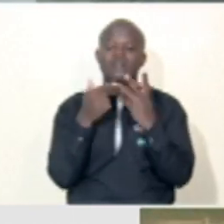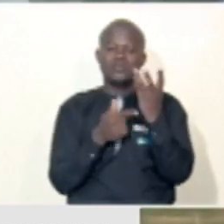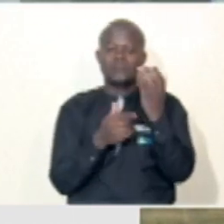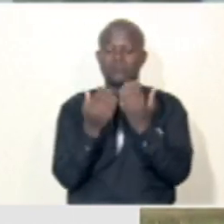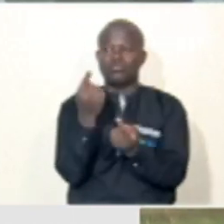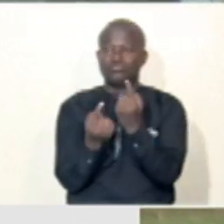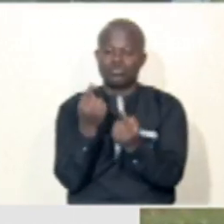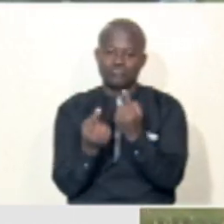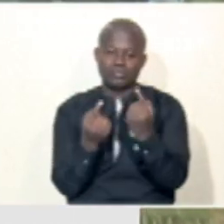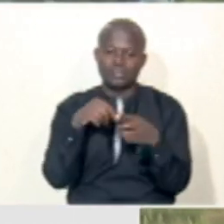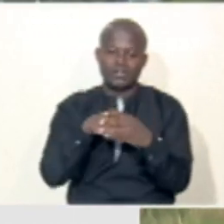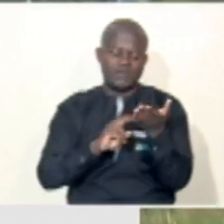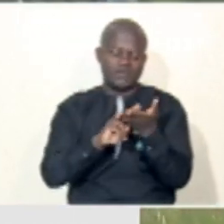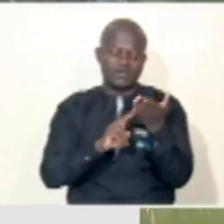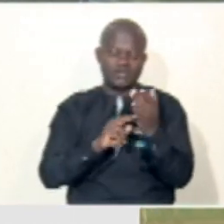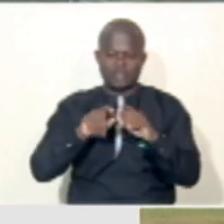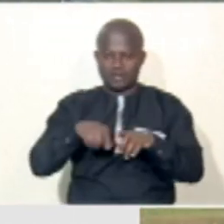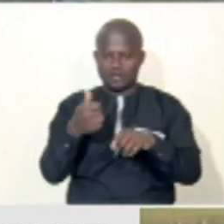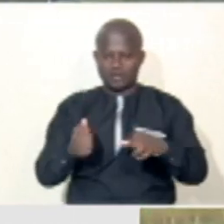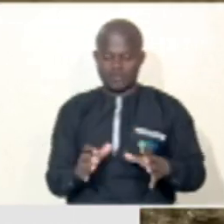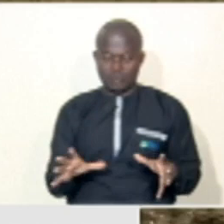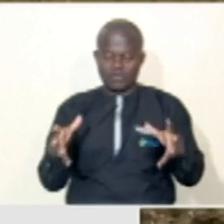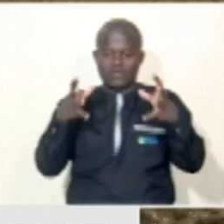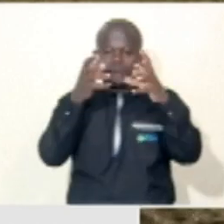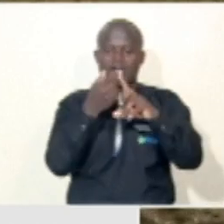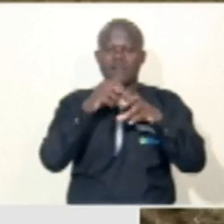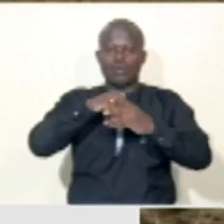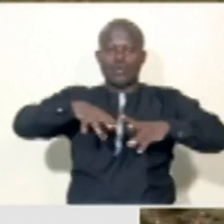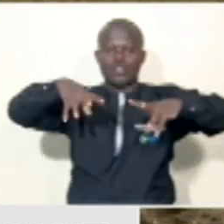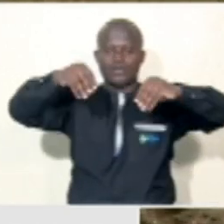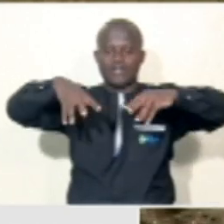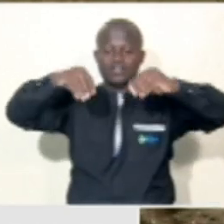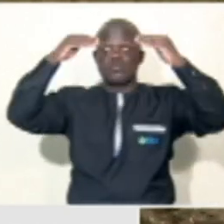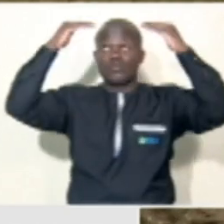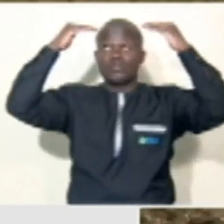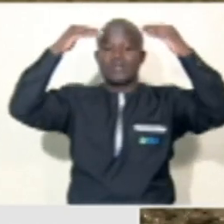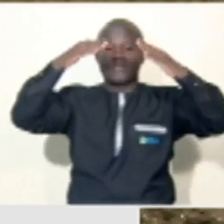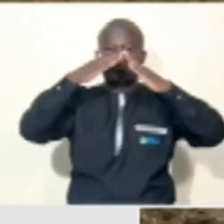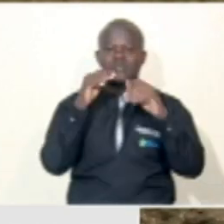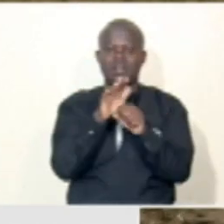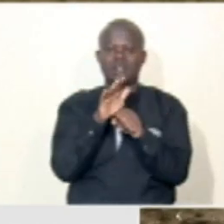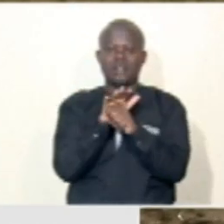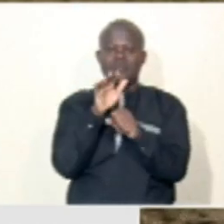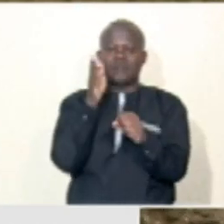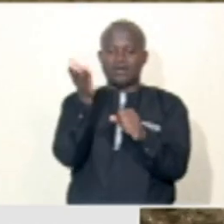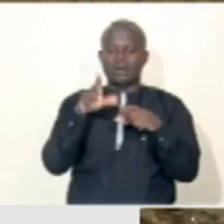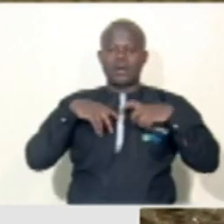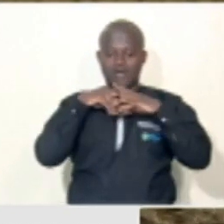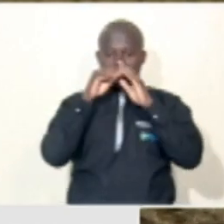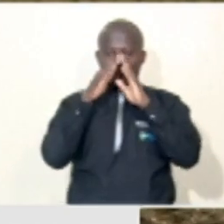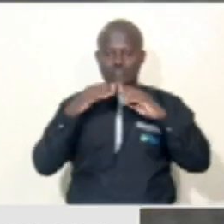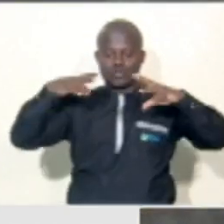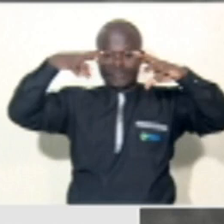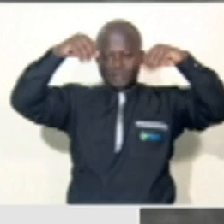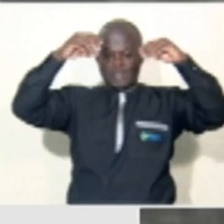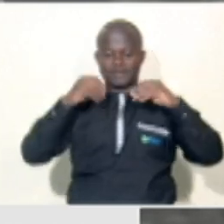bacana ibyo bakoresha mu kuboha ibitebo ndetse abandi bagakuramo n'ibyatsi byo gusakaza amazu cyane ko henshi hano bari batuye mu nzu za